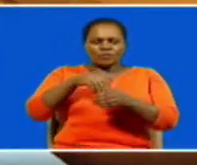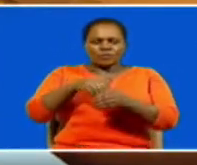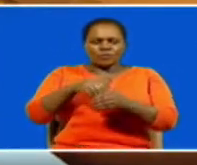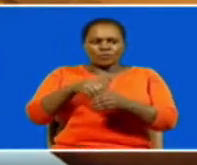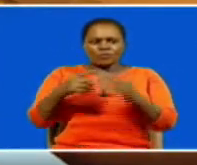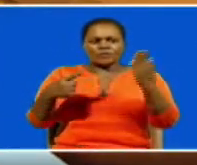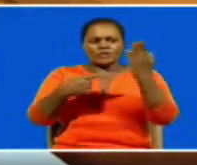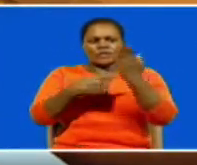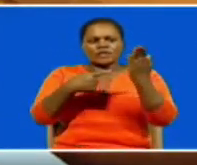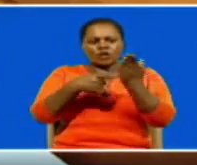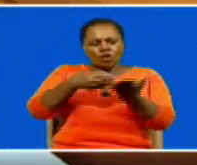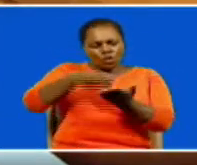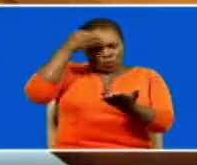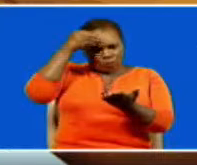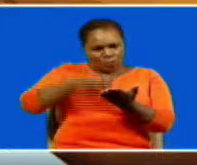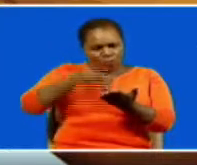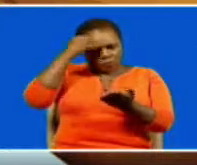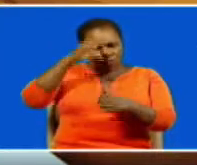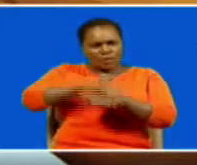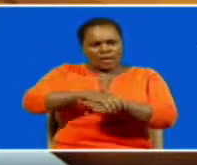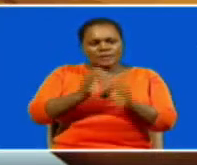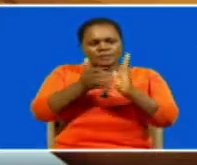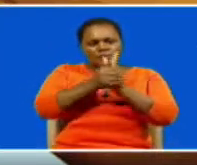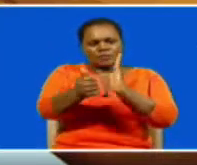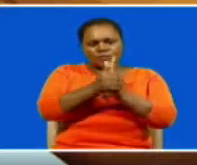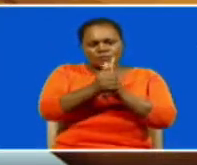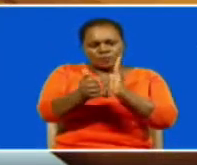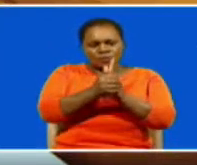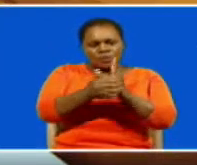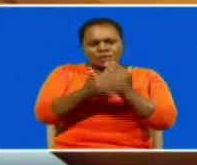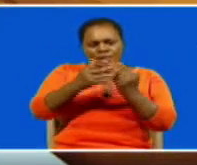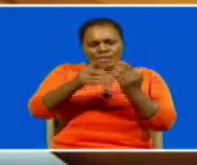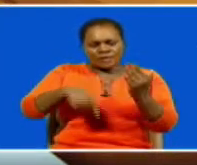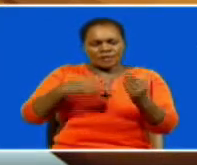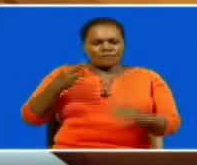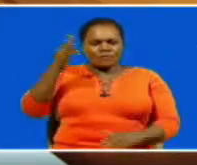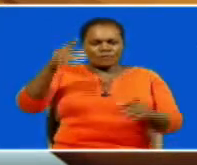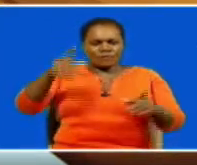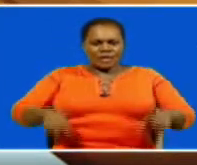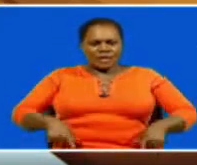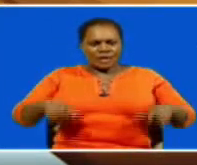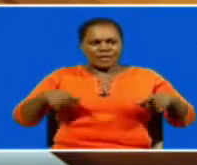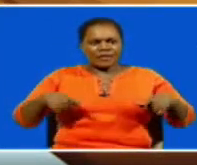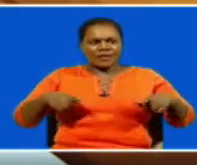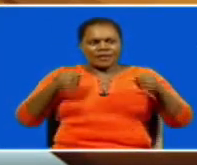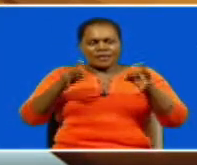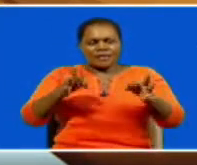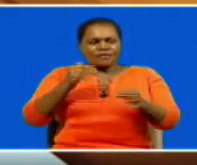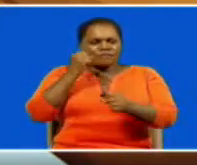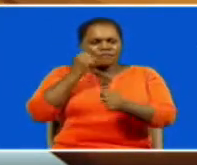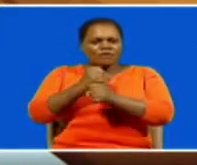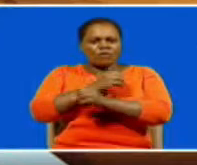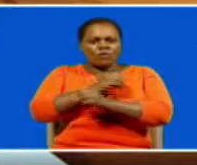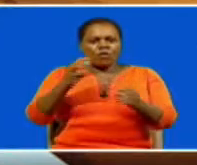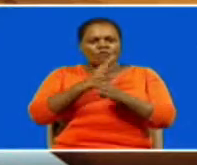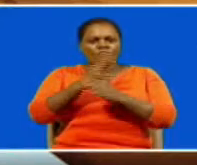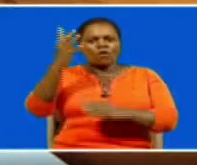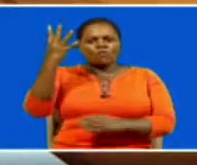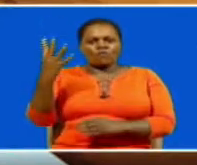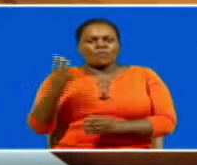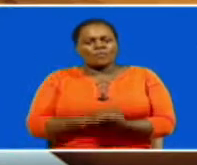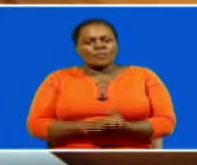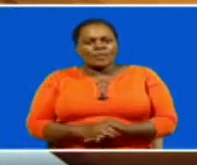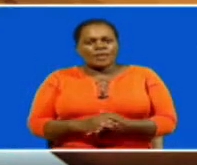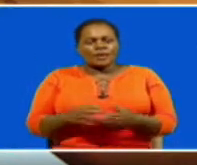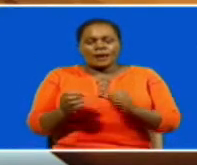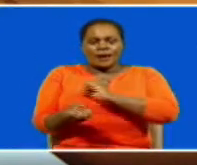kiufundi ili kupata maarifa na kujikimu katika maisha ya baadaye hata kama hawakufanya vyema katika masomo ya sekondari.